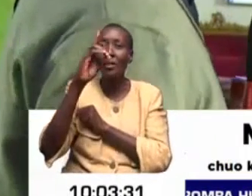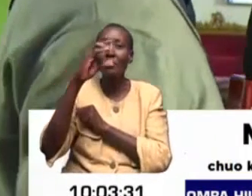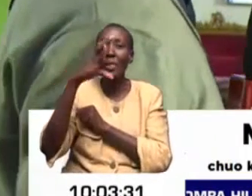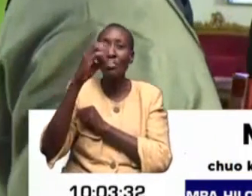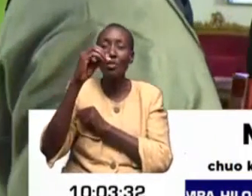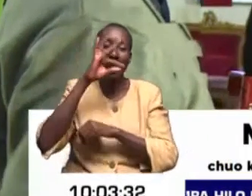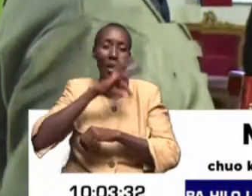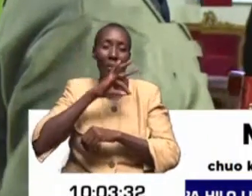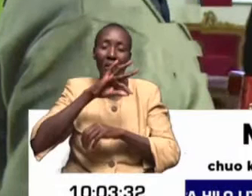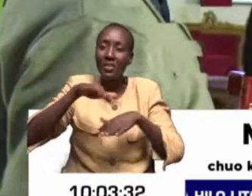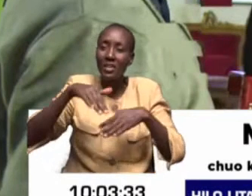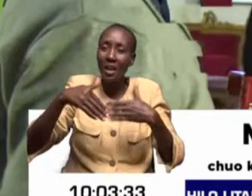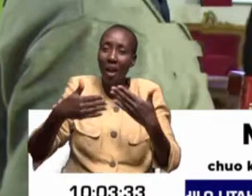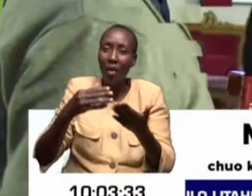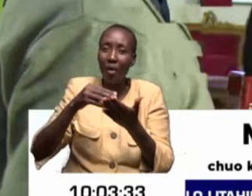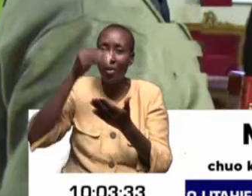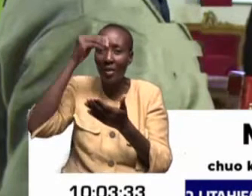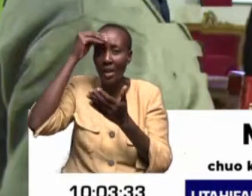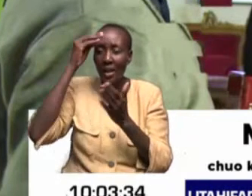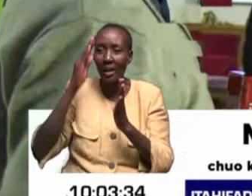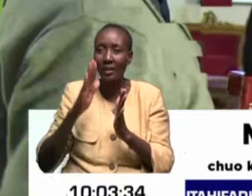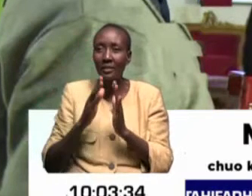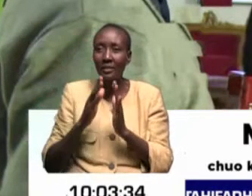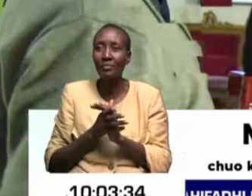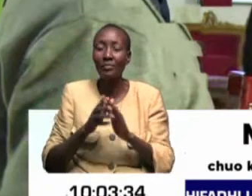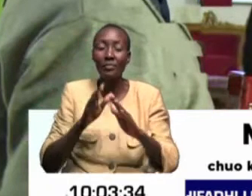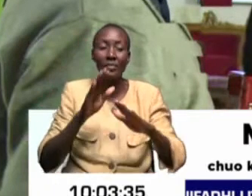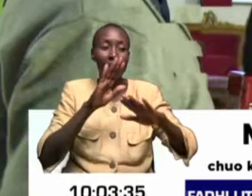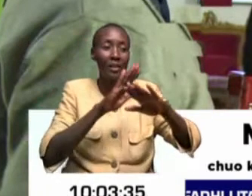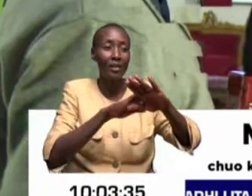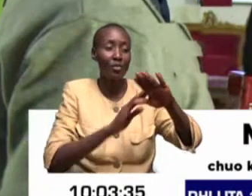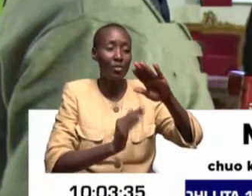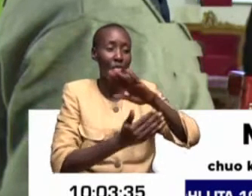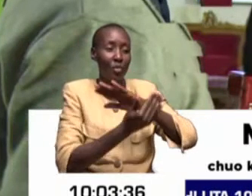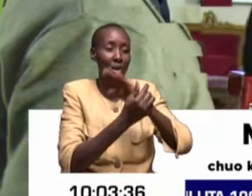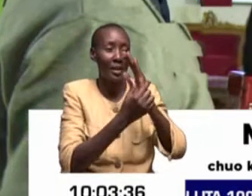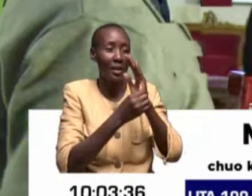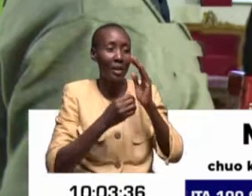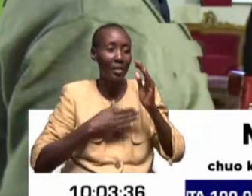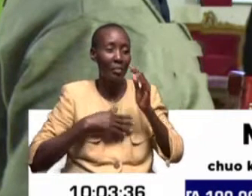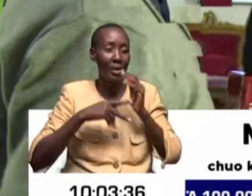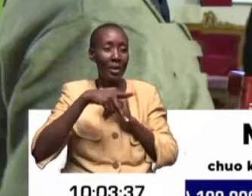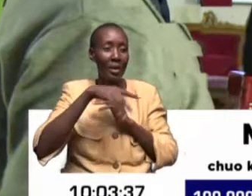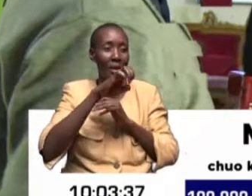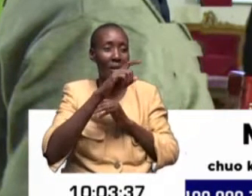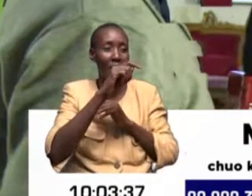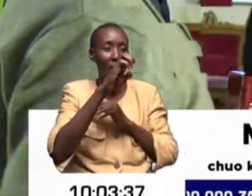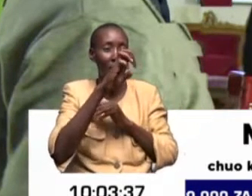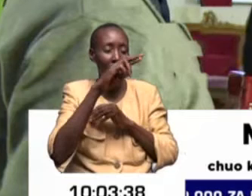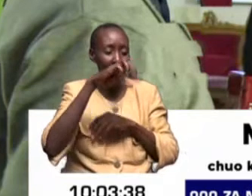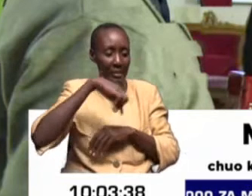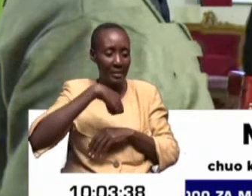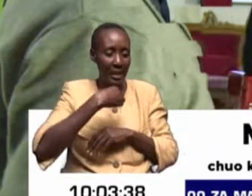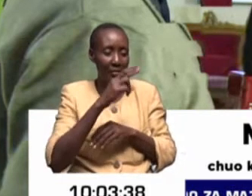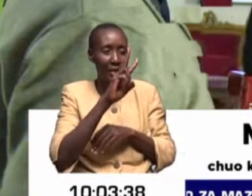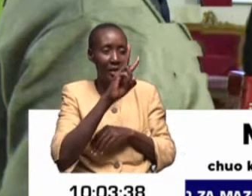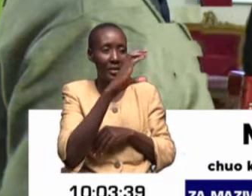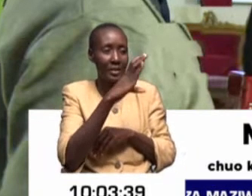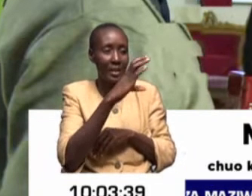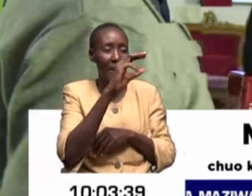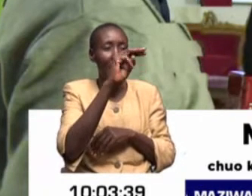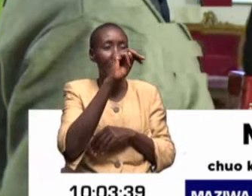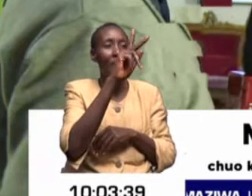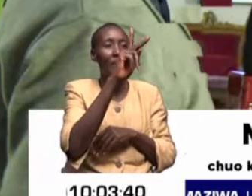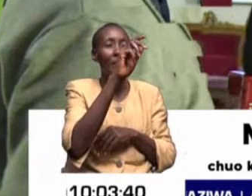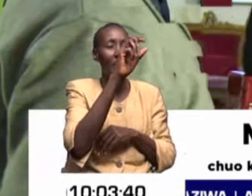vipi wanafunzi. Hello, good morning. I'm Professor Peter Wanderi, the acting vice chancellor at Mount Kenya